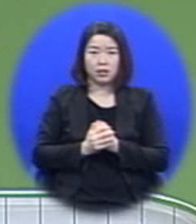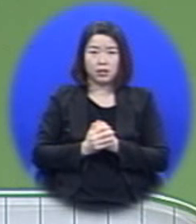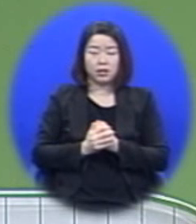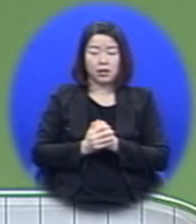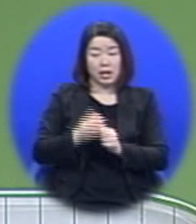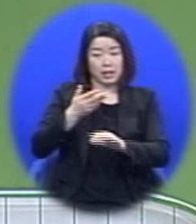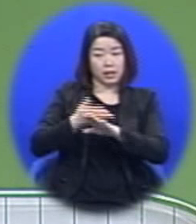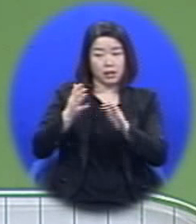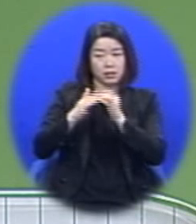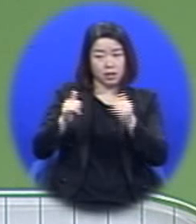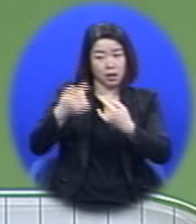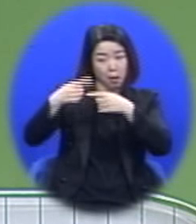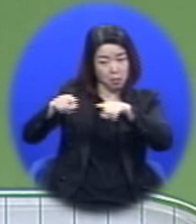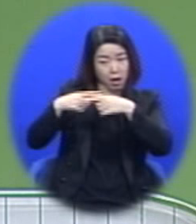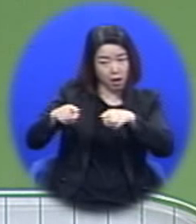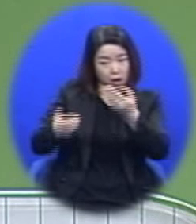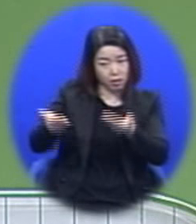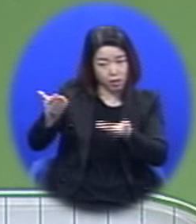남을 판단하고